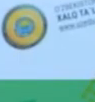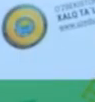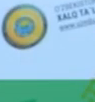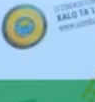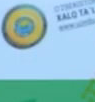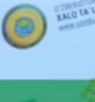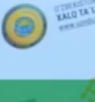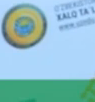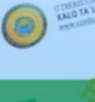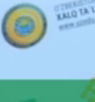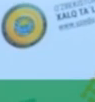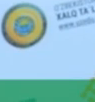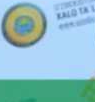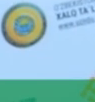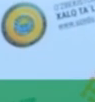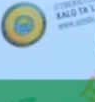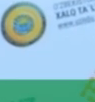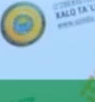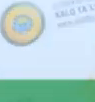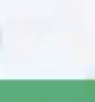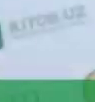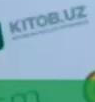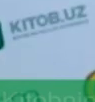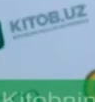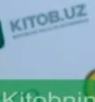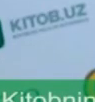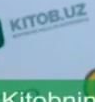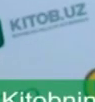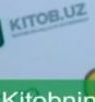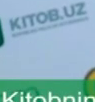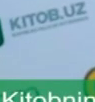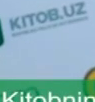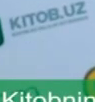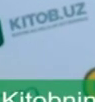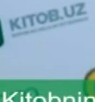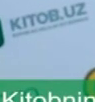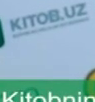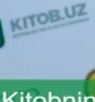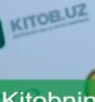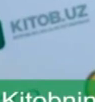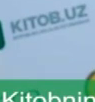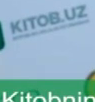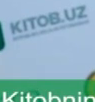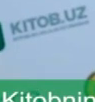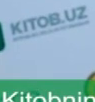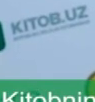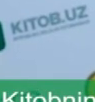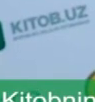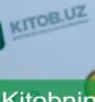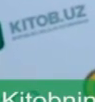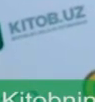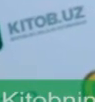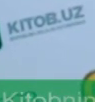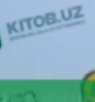Kitobsiz uy qalbsiz tanaga o'xshaydi. Kitobning bizga o'rgatadigan eng katta sabog'i